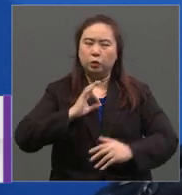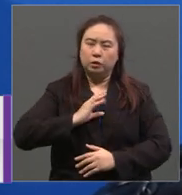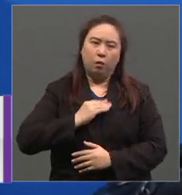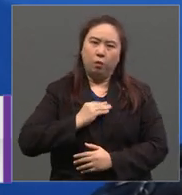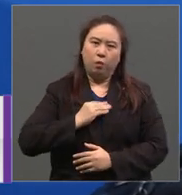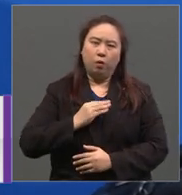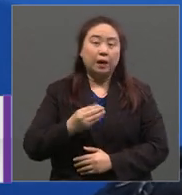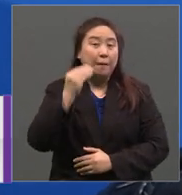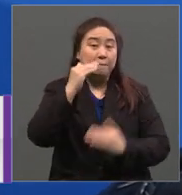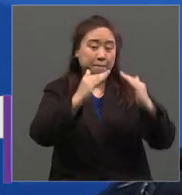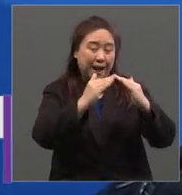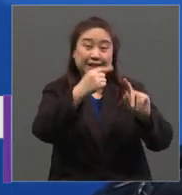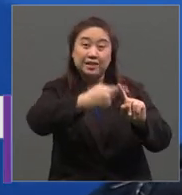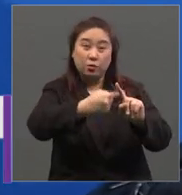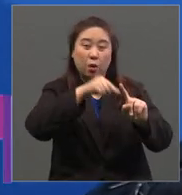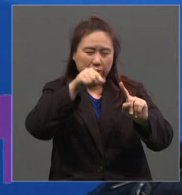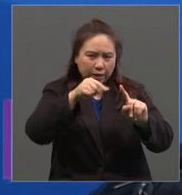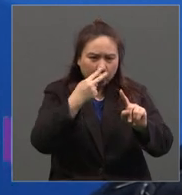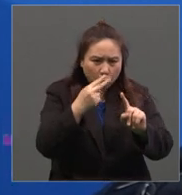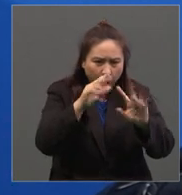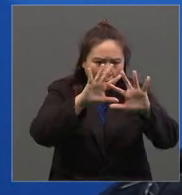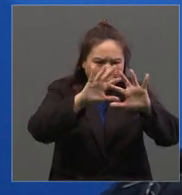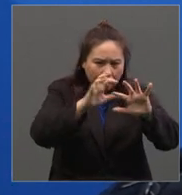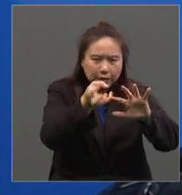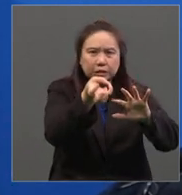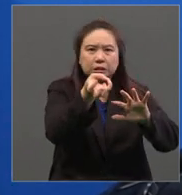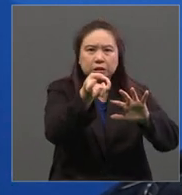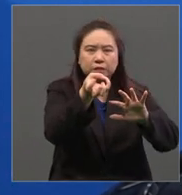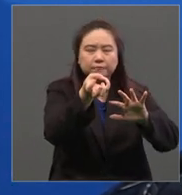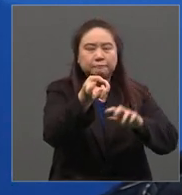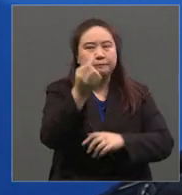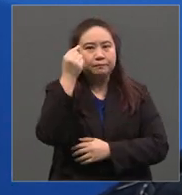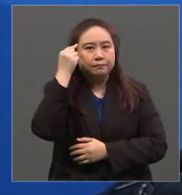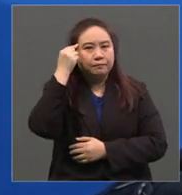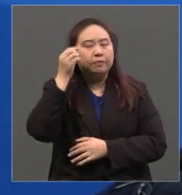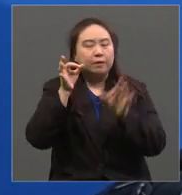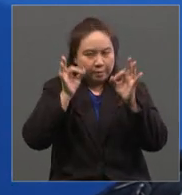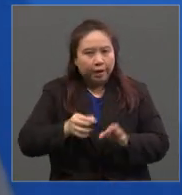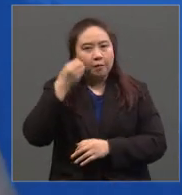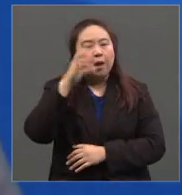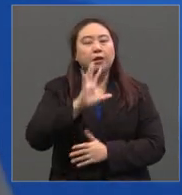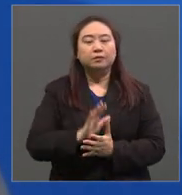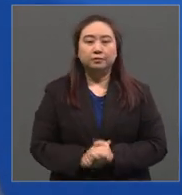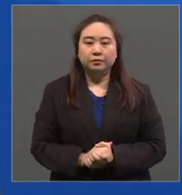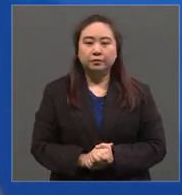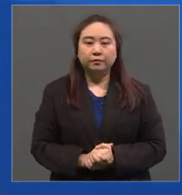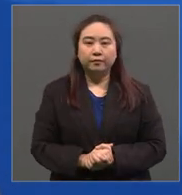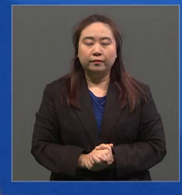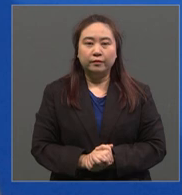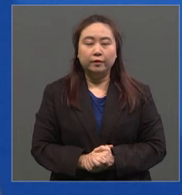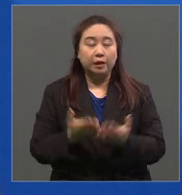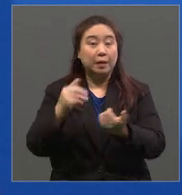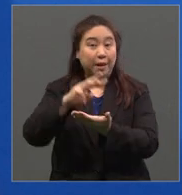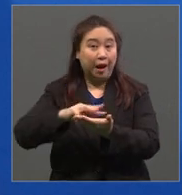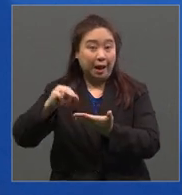อยู่ก็มีรอยร้าวเล็กน้อยค่ะสิ่งนั้นก็ทำให้เป็นการตัดสินใจที่กลับบ้านด้วยค่ะหลังจากที่มหาลัยประกาศชัดเจน